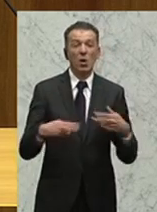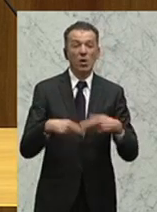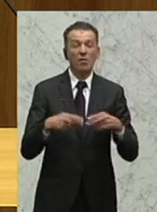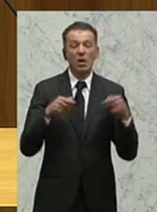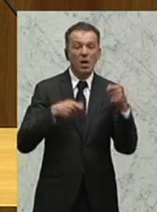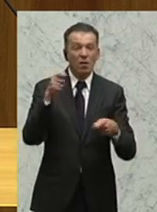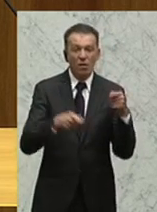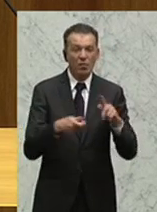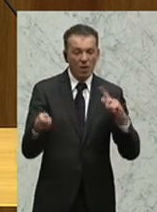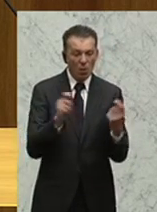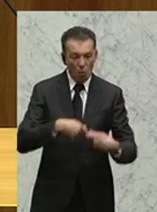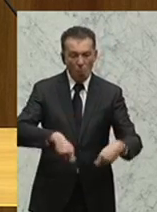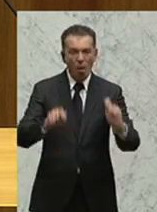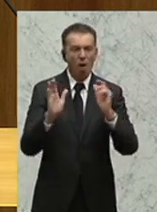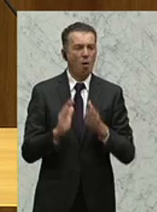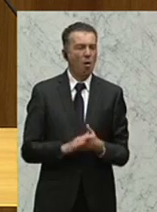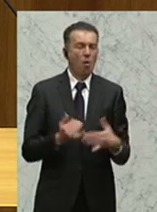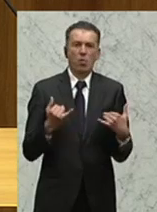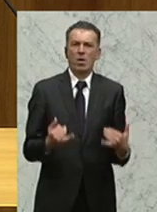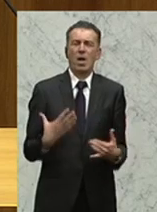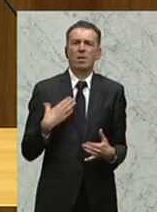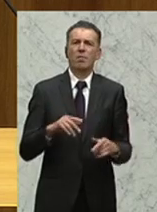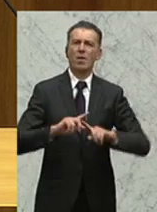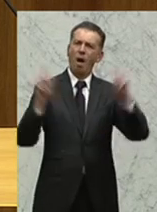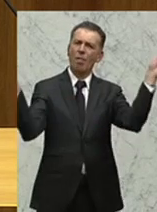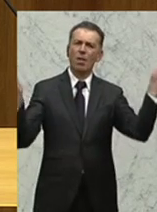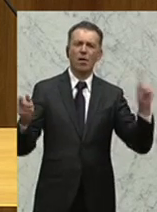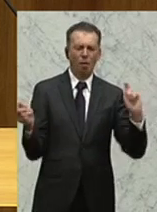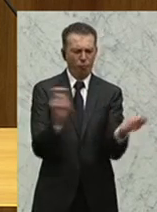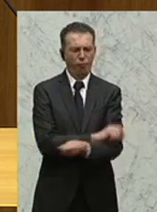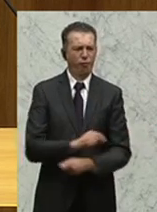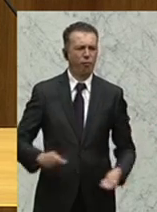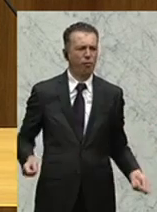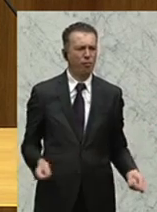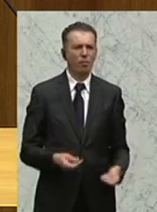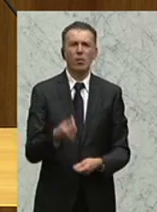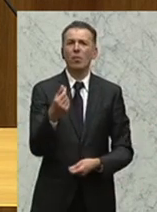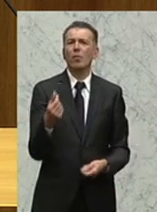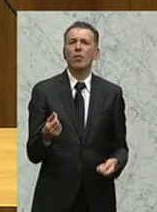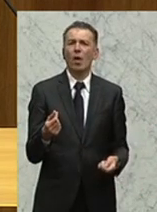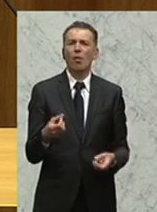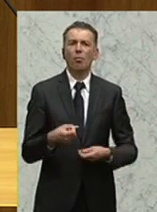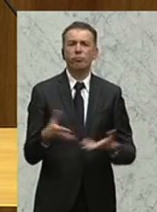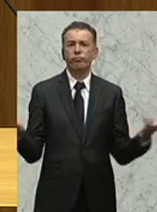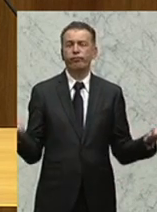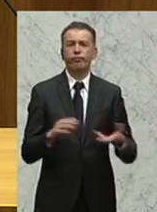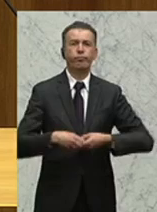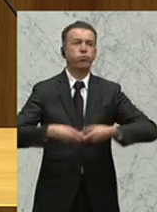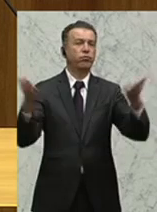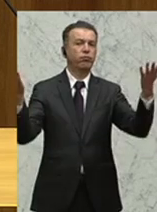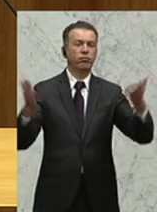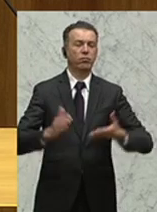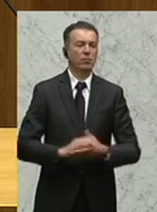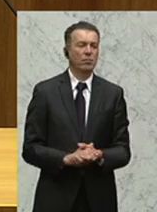investieren müssen in den Umbau, wir haben schon gehört, und jetzt soll wieder alles anders sein, dieses Geld quasi wurde in den Ofen geschneudert.